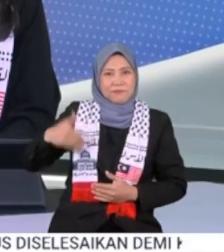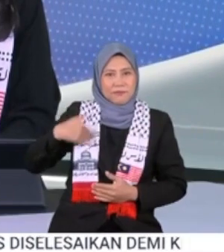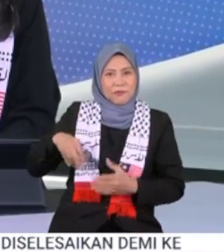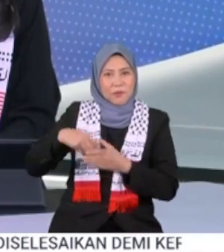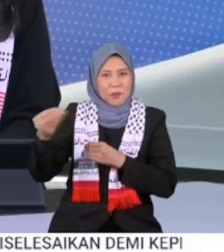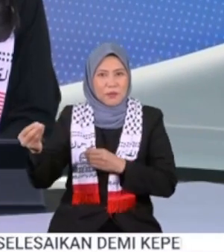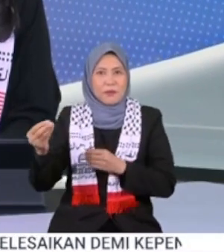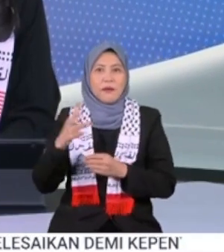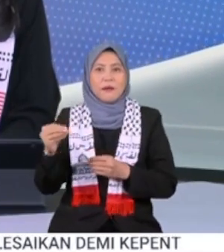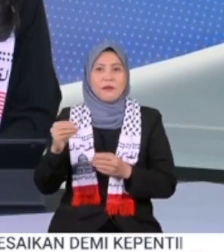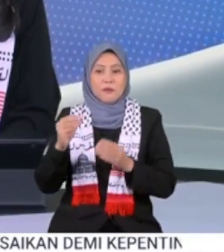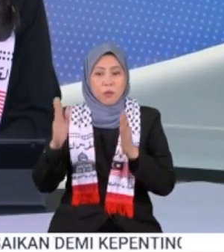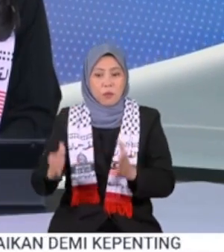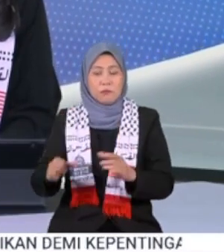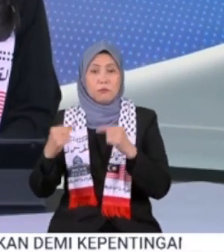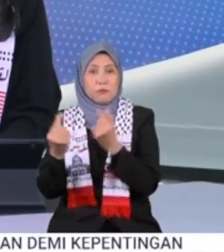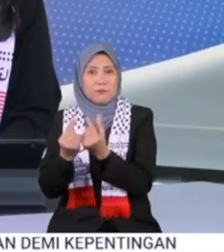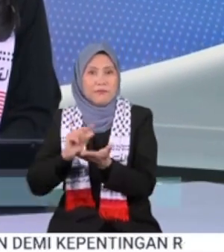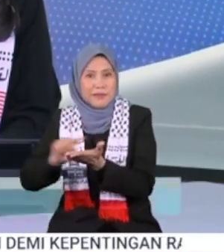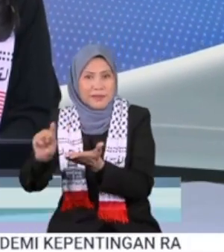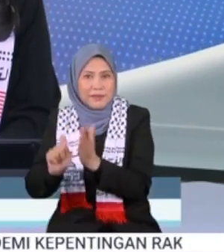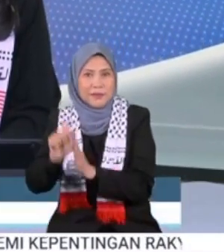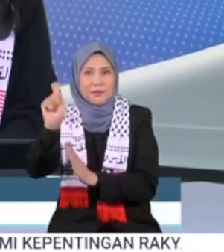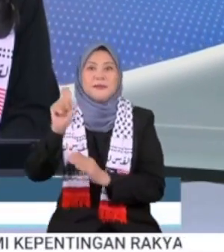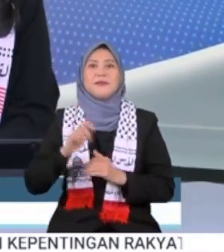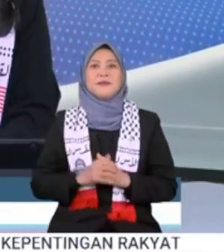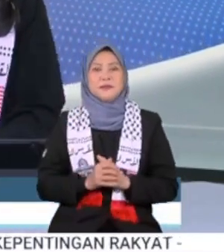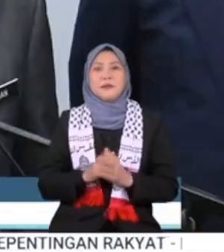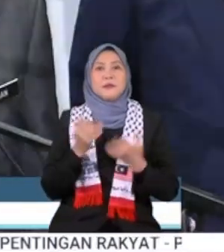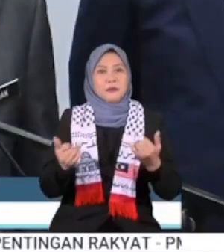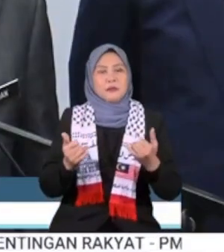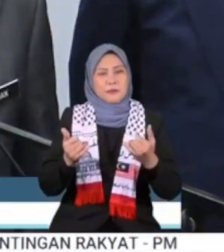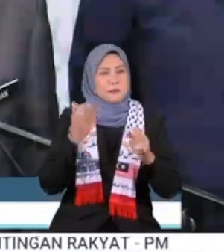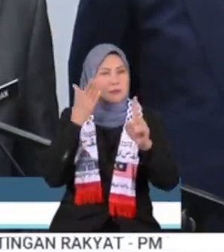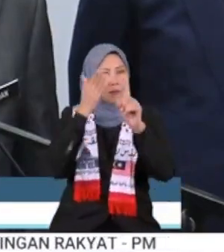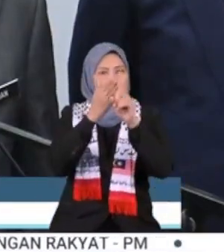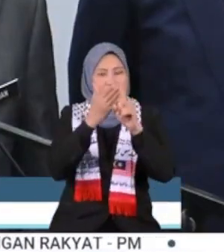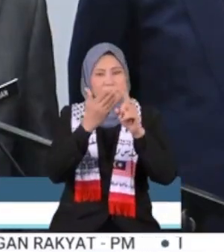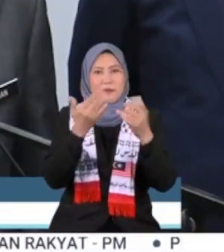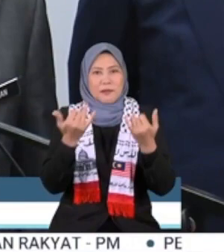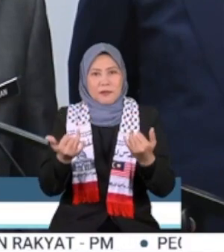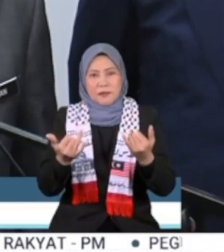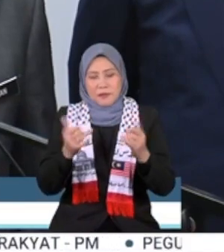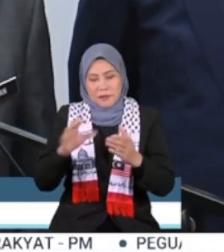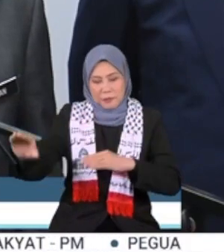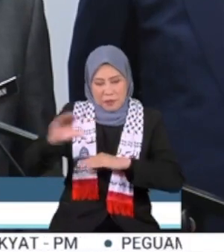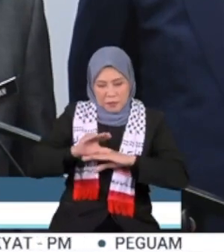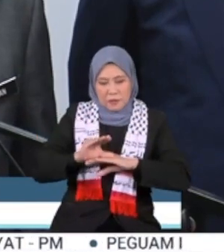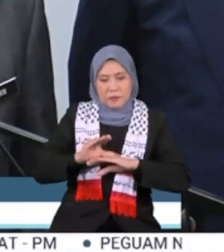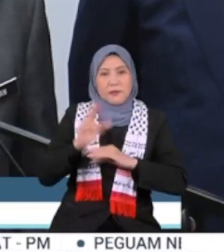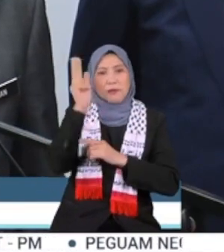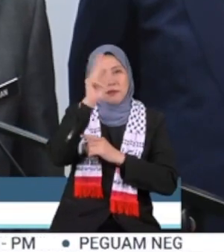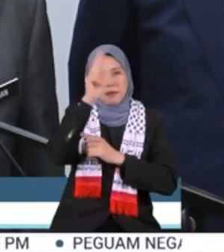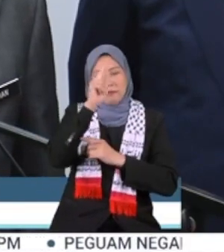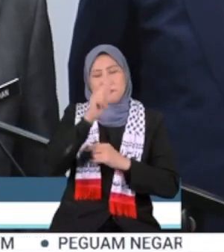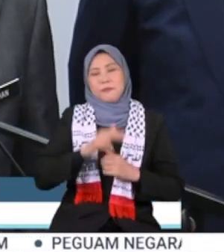dan golongan berpendapatan tinggi pelaksanaannya Selaras langkah penyasaran semula subsidi yang dilaksana